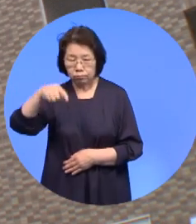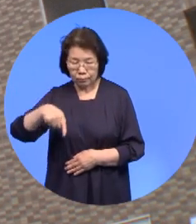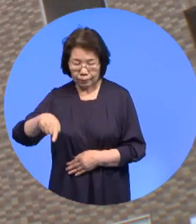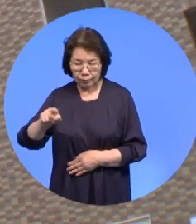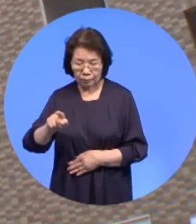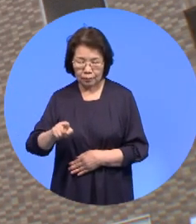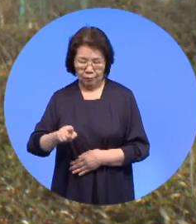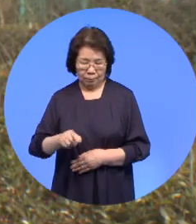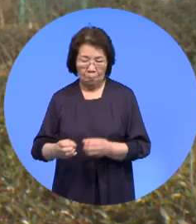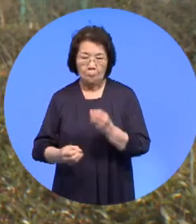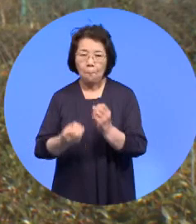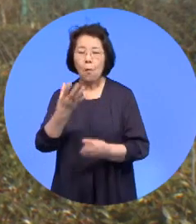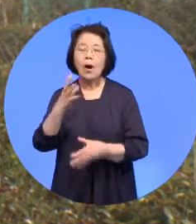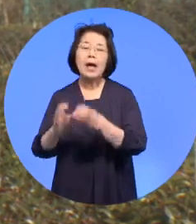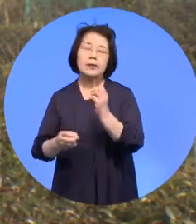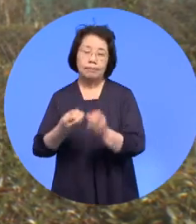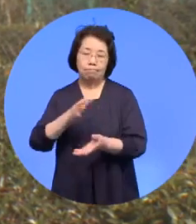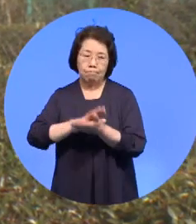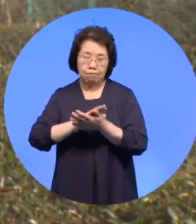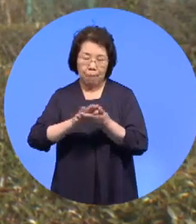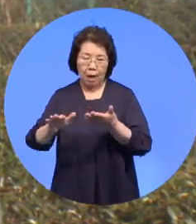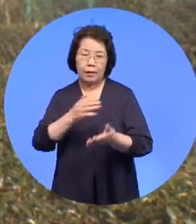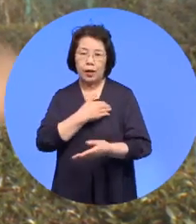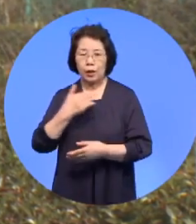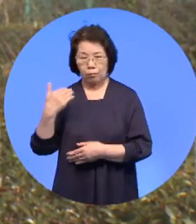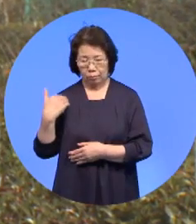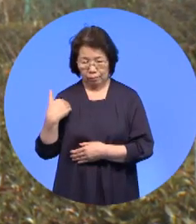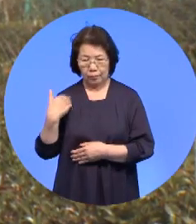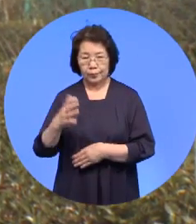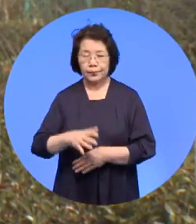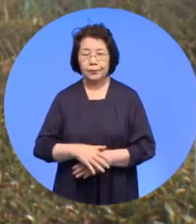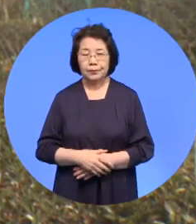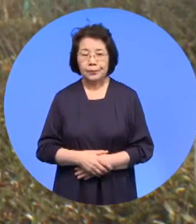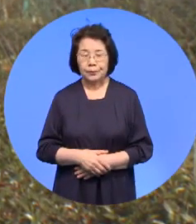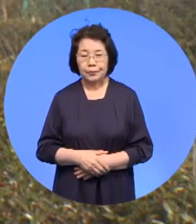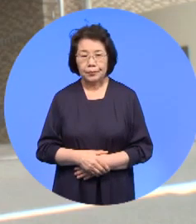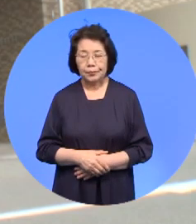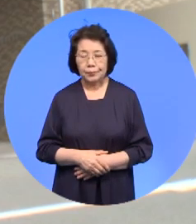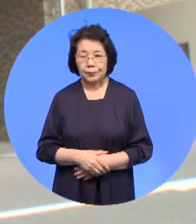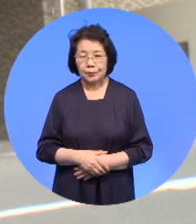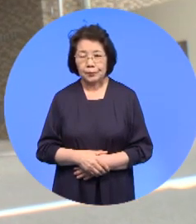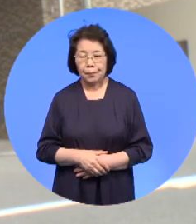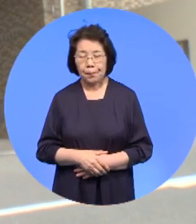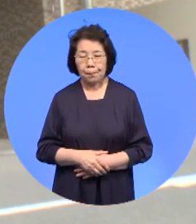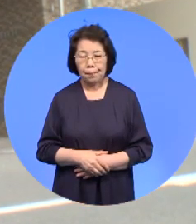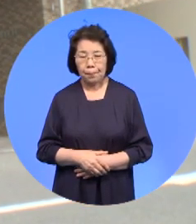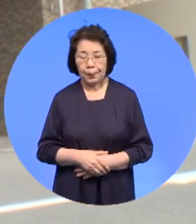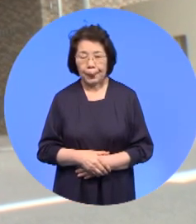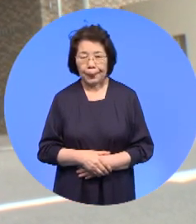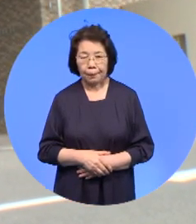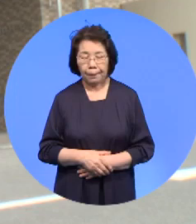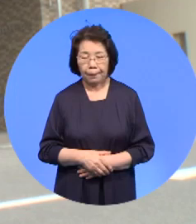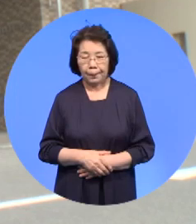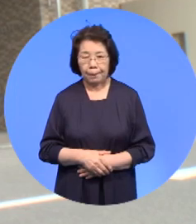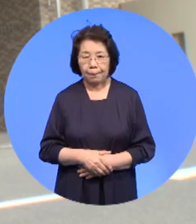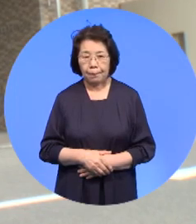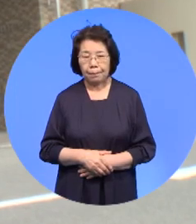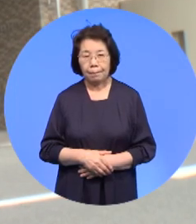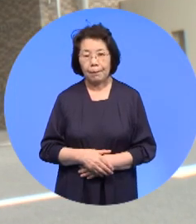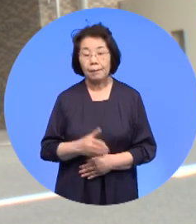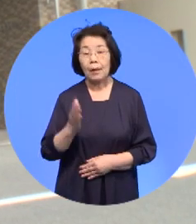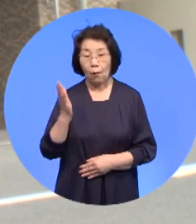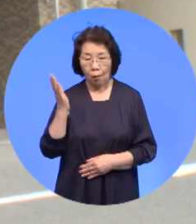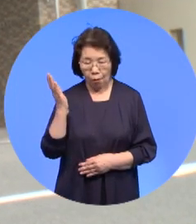ということですねそれではさっそく潜入日伺ったのは資源循環